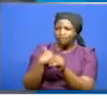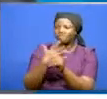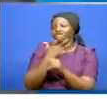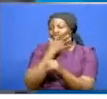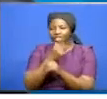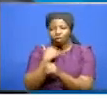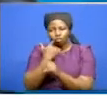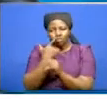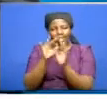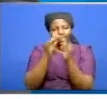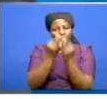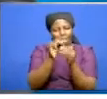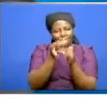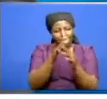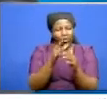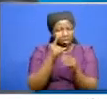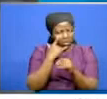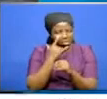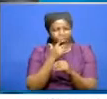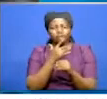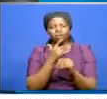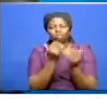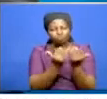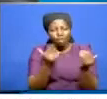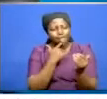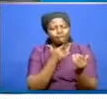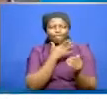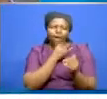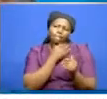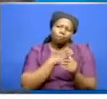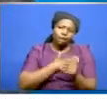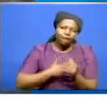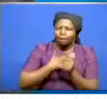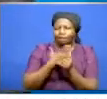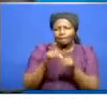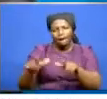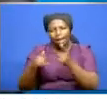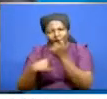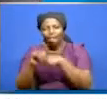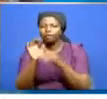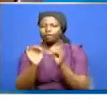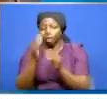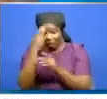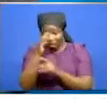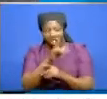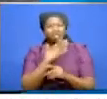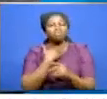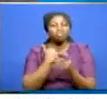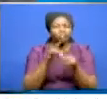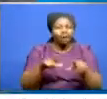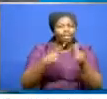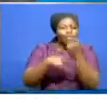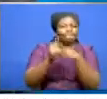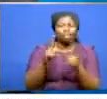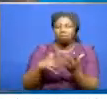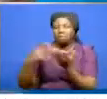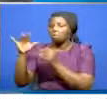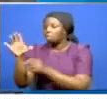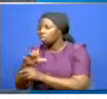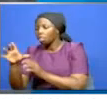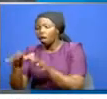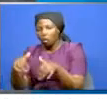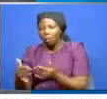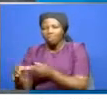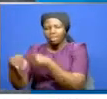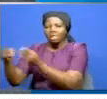mahali, tumeona watoto wakiambia baba asiuze shamba. Kwa sababu alikuwa anataka kuuza shamba, labda alienda alewe ama apeleke kwa bibi wa pili, aharibu mambo